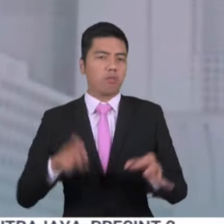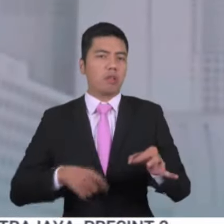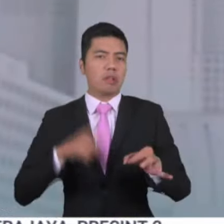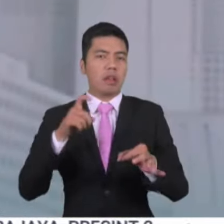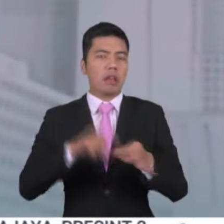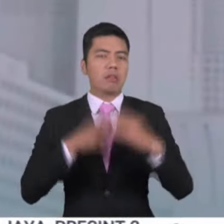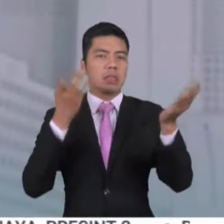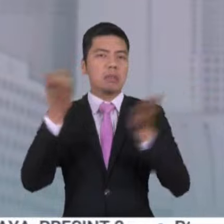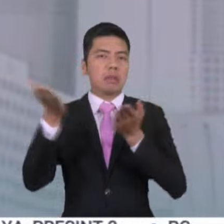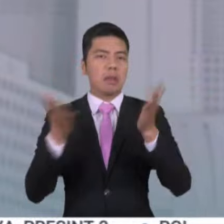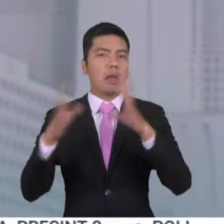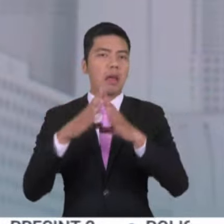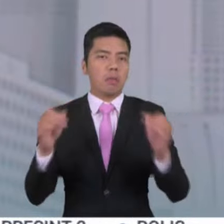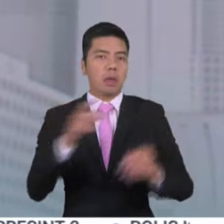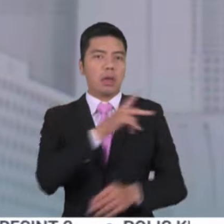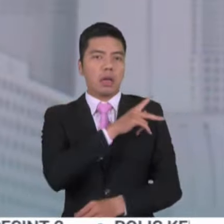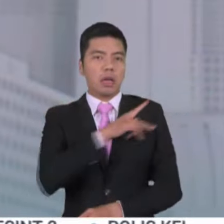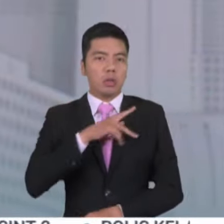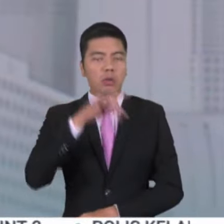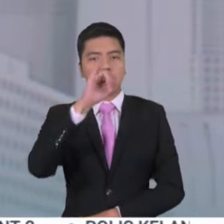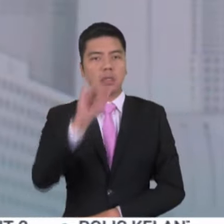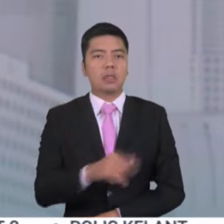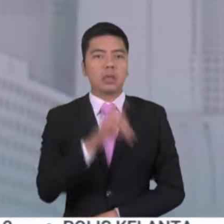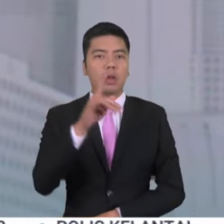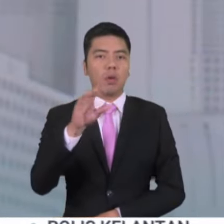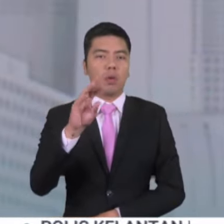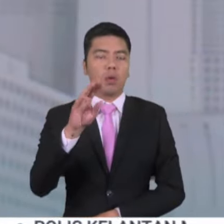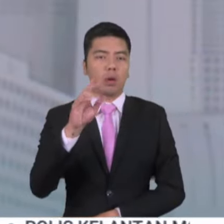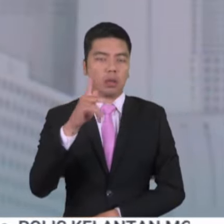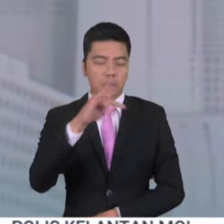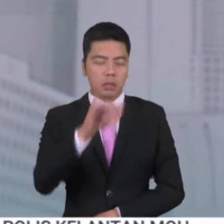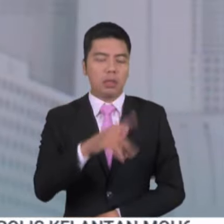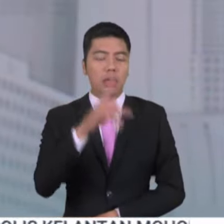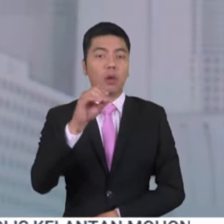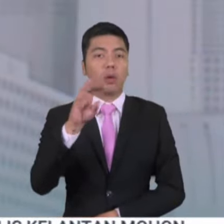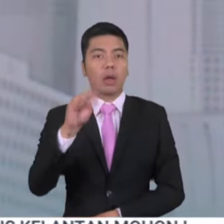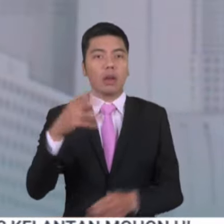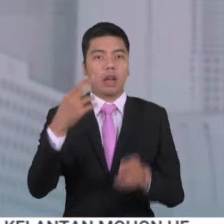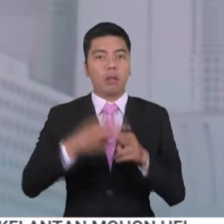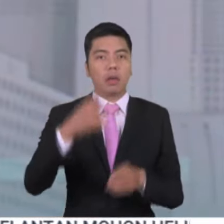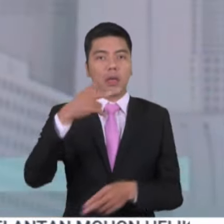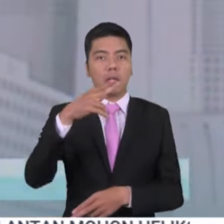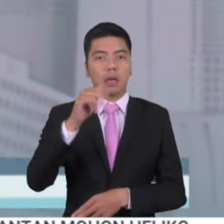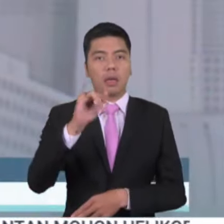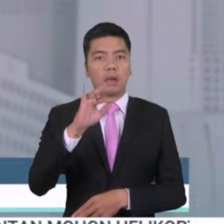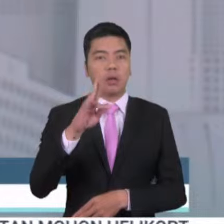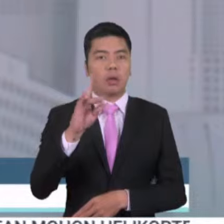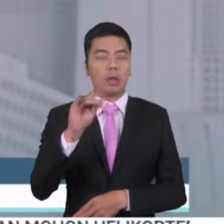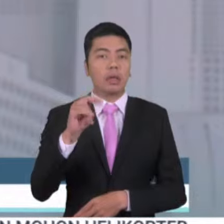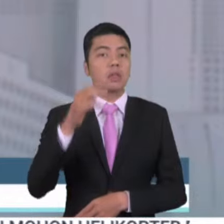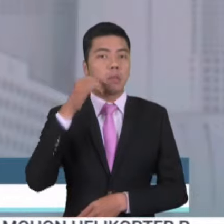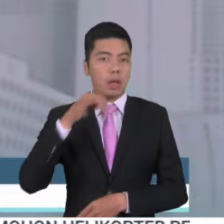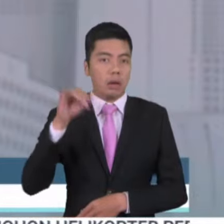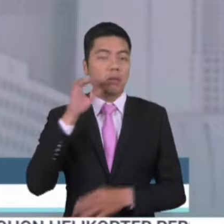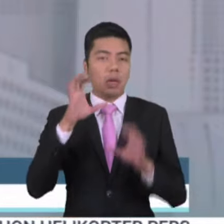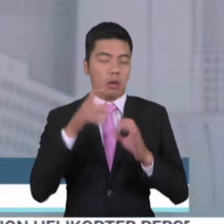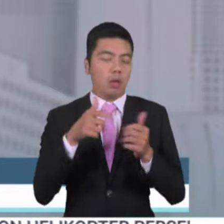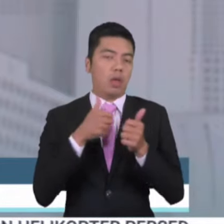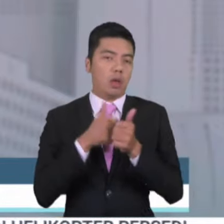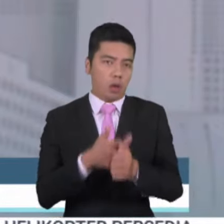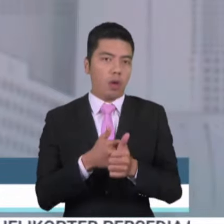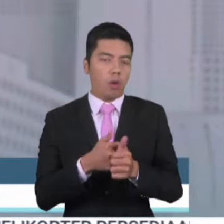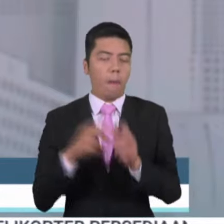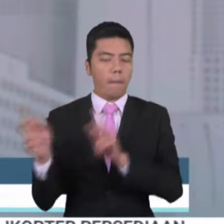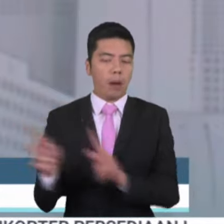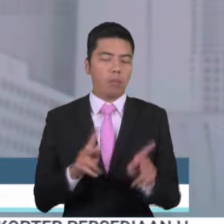Berhubung penamatan khidmat Ketua Pengarah Jabatan Komunikasi Komuniti JCOM Muhammad Khairuddin Osman semalam, Fahmi berkata ia dilakukan mengikut